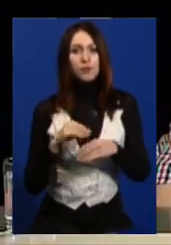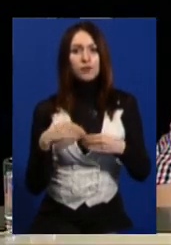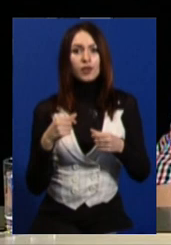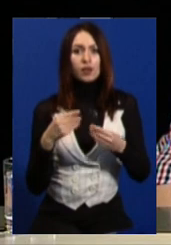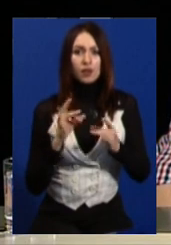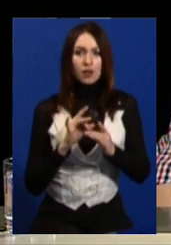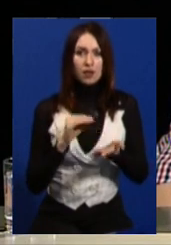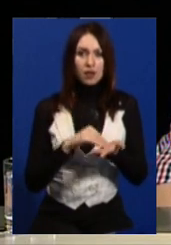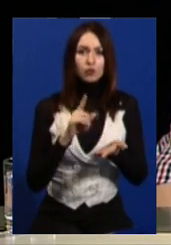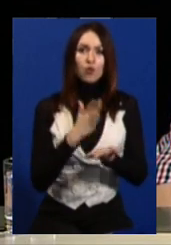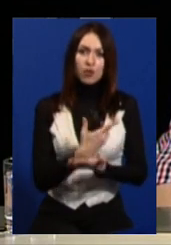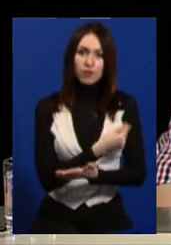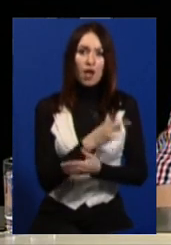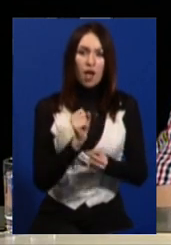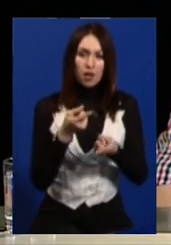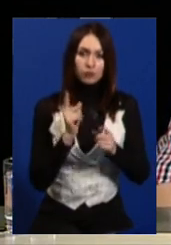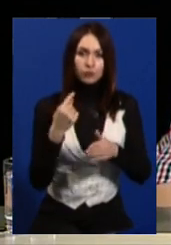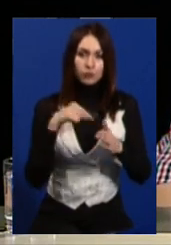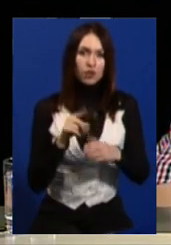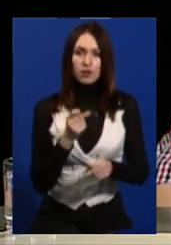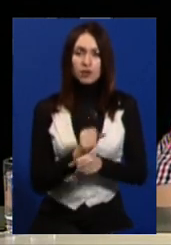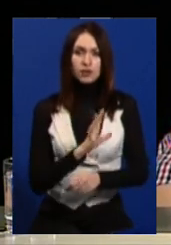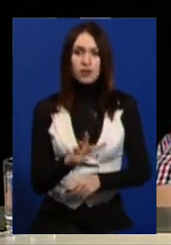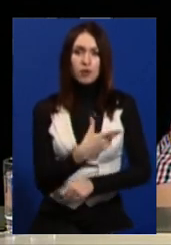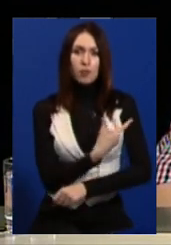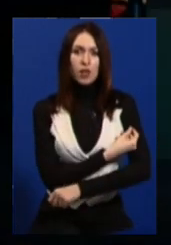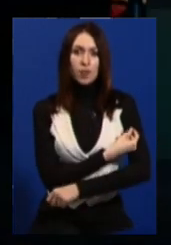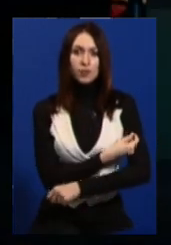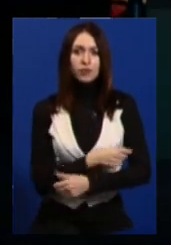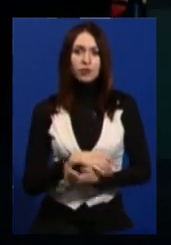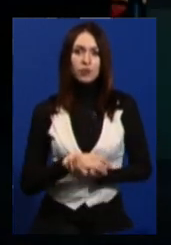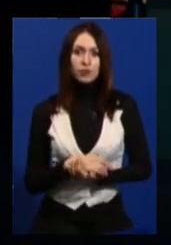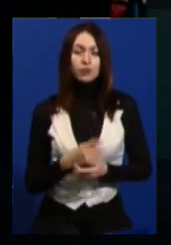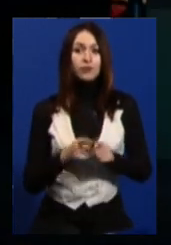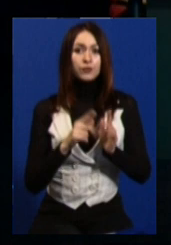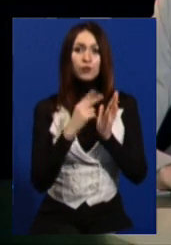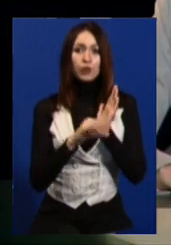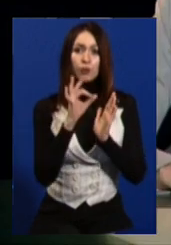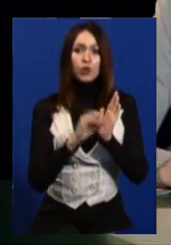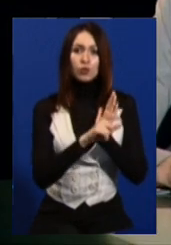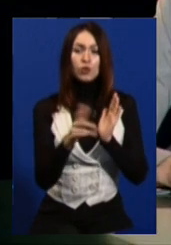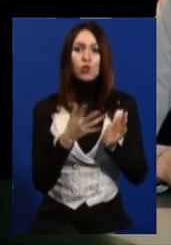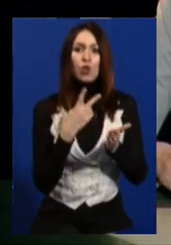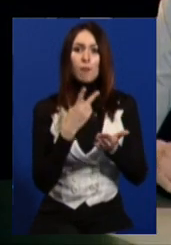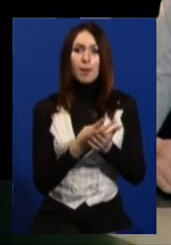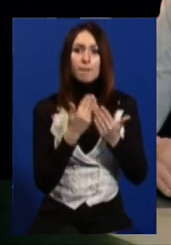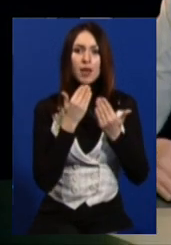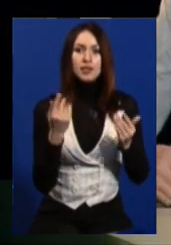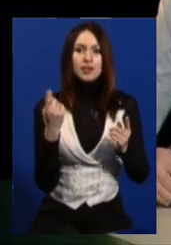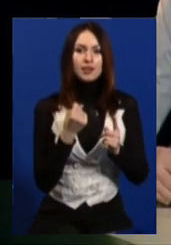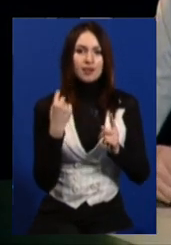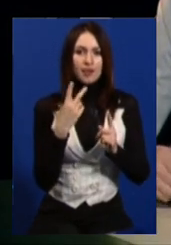но быть при этом непривитыми. Ці 80%, які показав останній тиждень з тих,